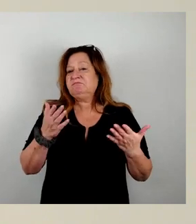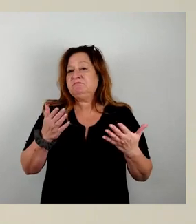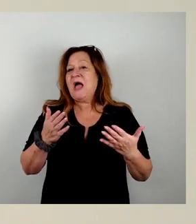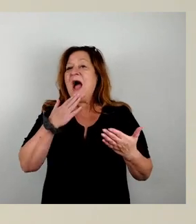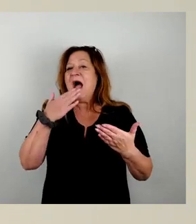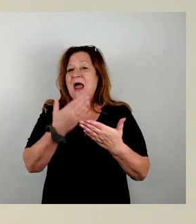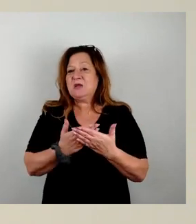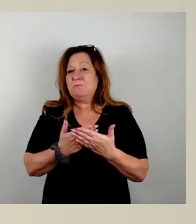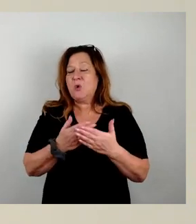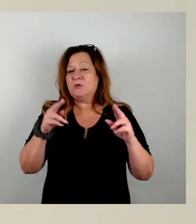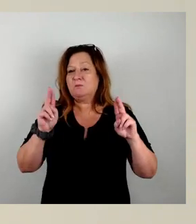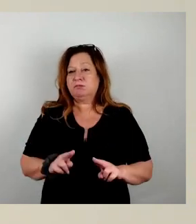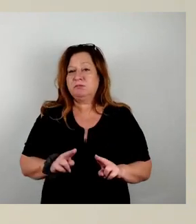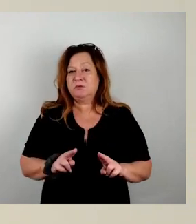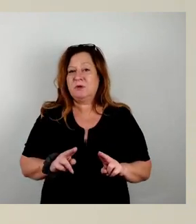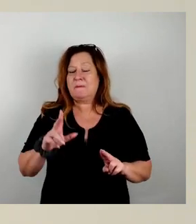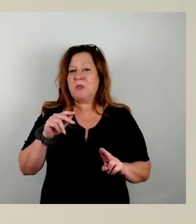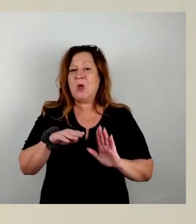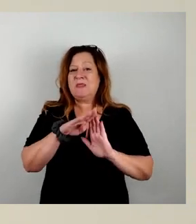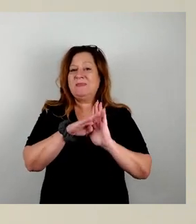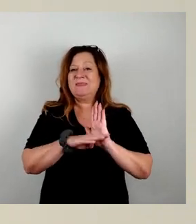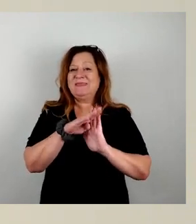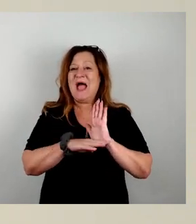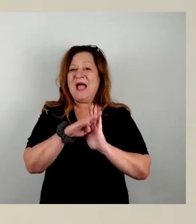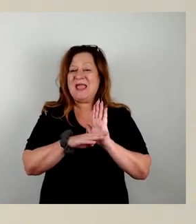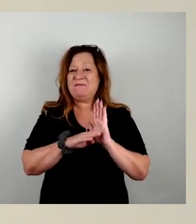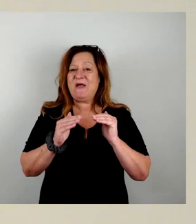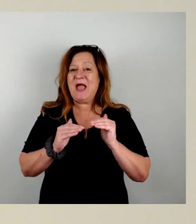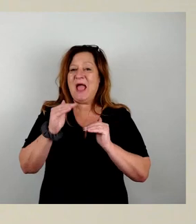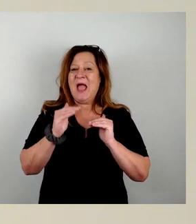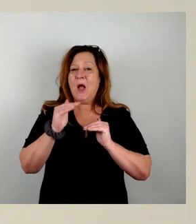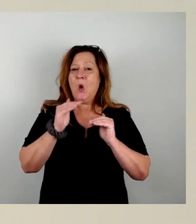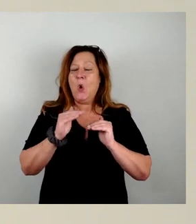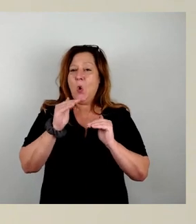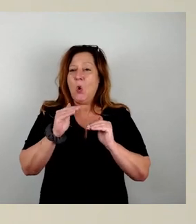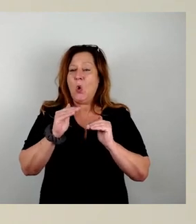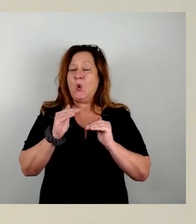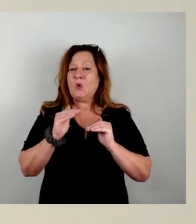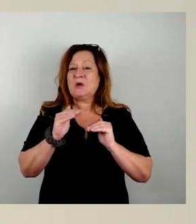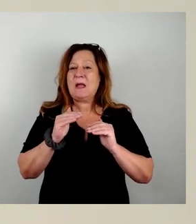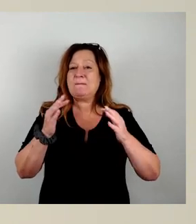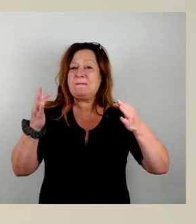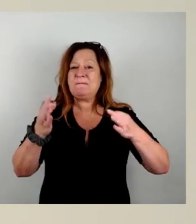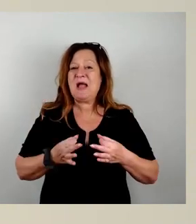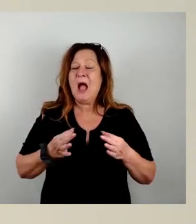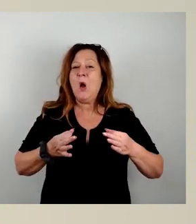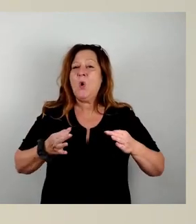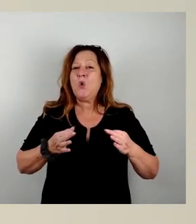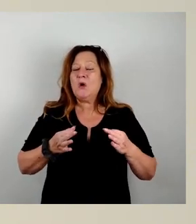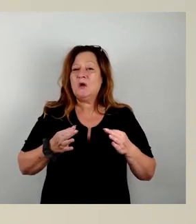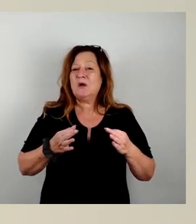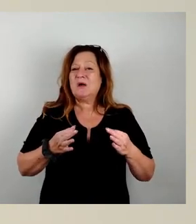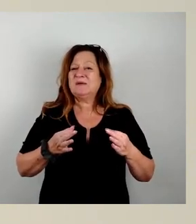heißt, die Tariferhöhung bringt uns überhaupt erstmal in die Lage, einen halbwegs